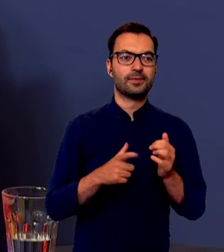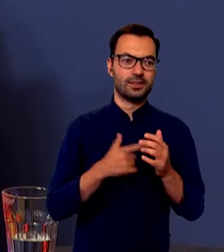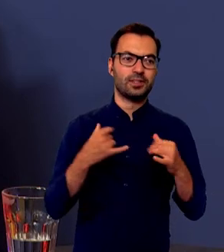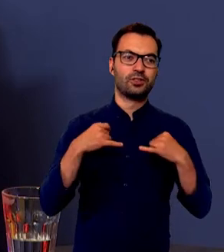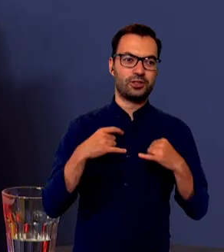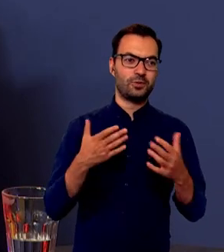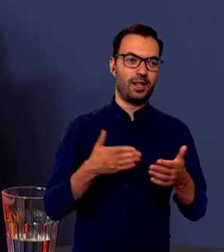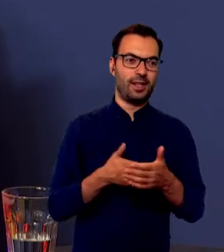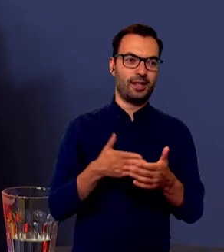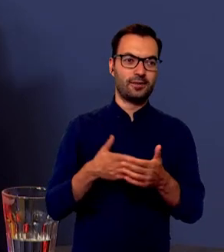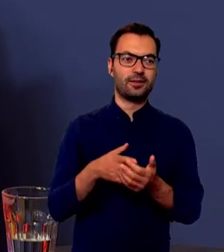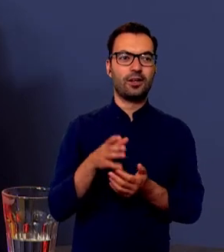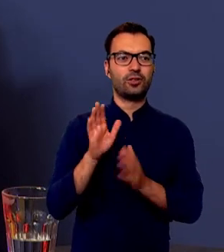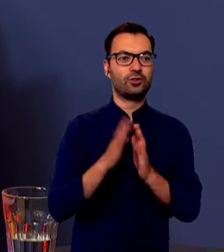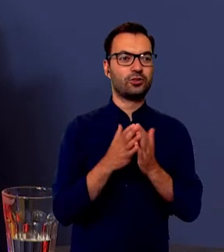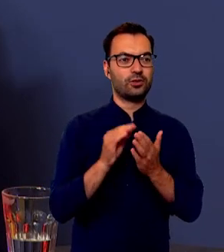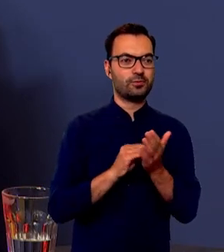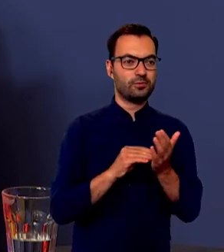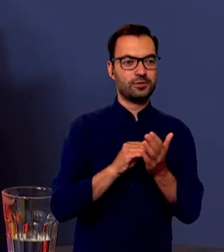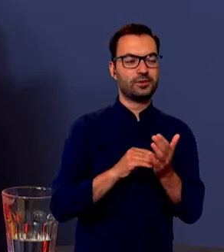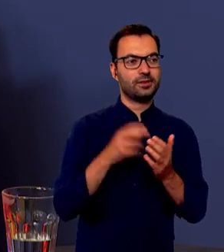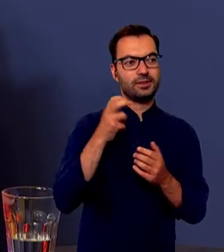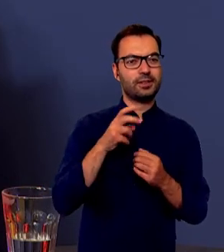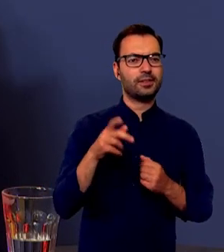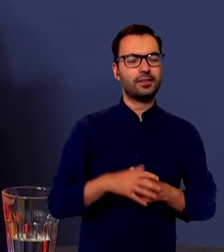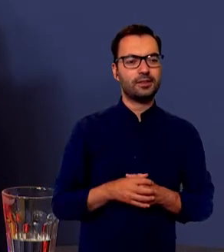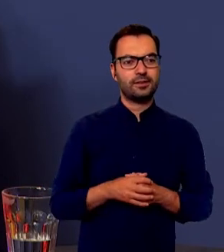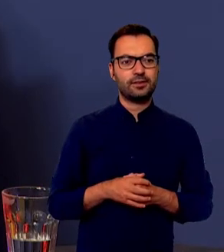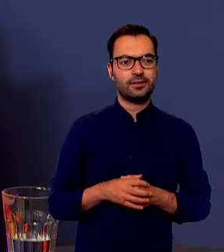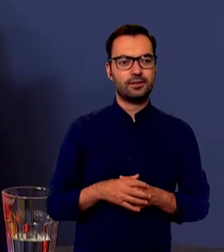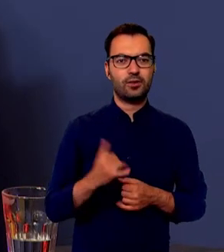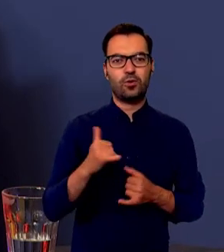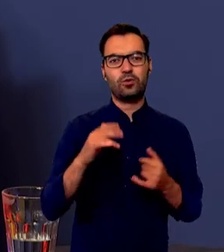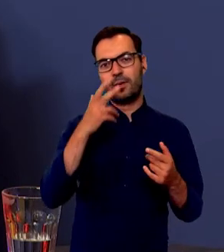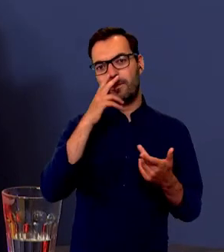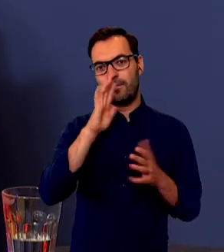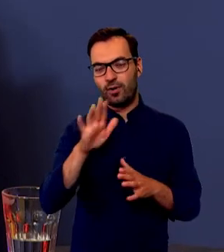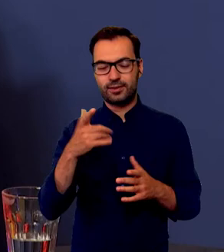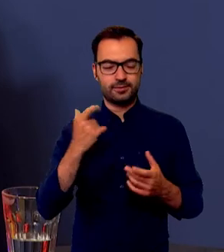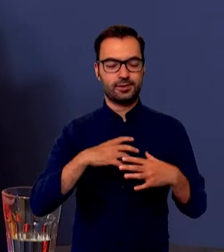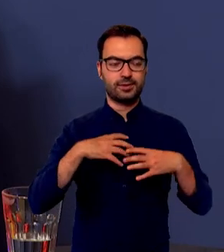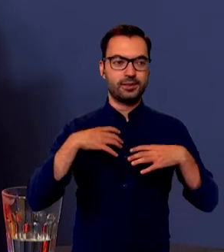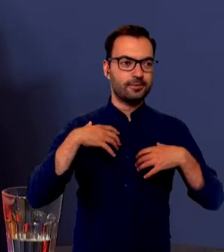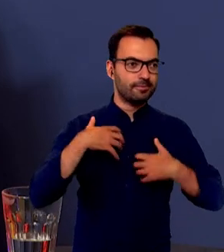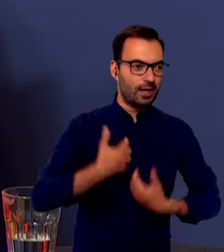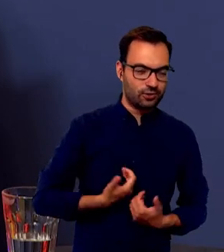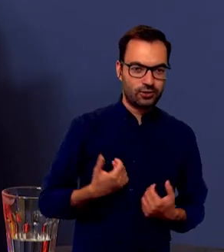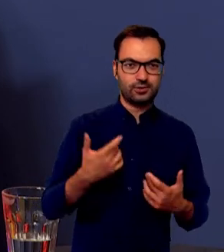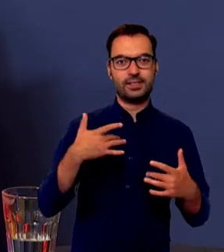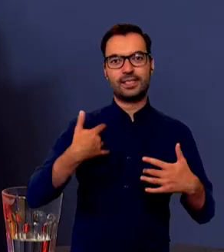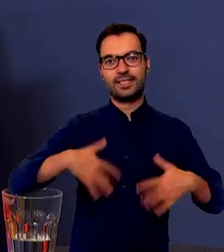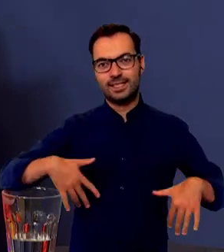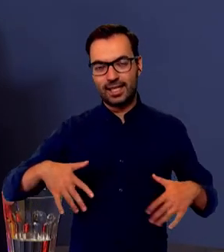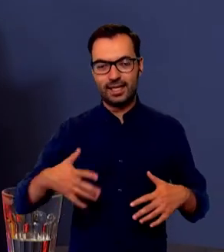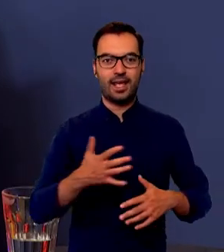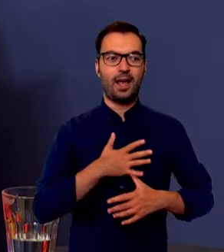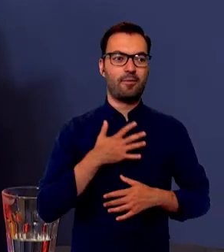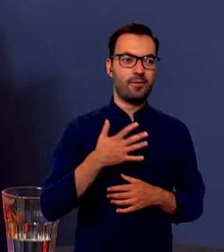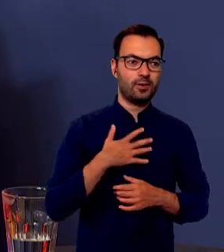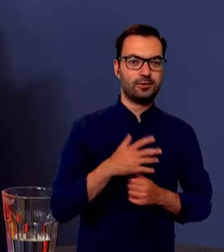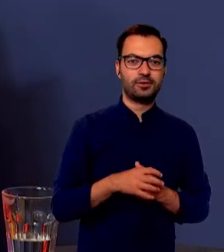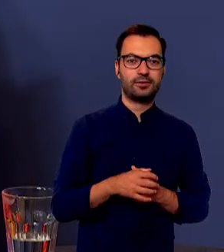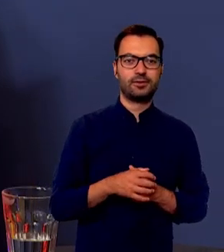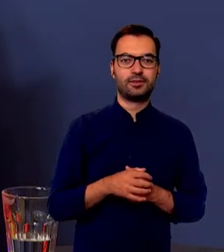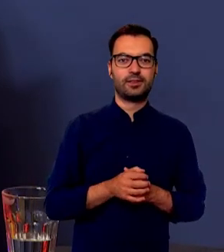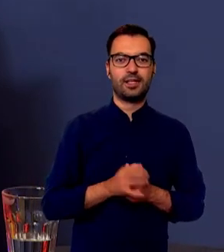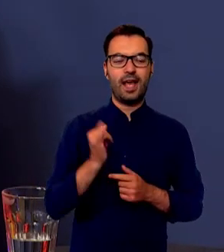są ograniczone. Piszesz o tym w książce, to jest też ciekawe, ile cię kosztowały w ogóle różne pokazy, jaka to jest emocja, jaki to jest stres. Jak się jest tam